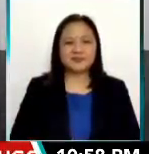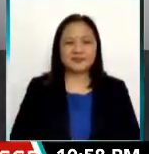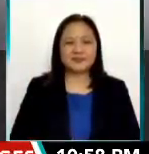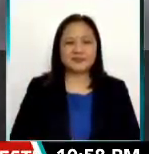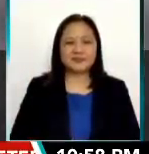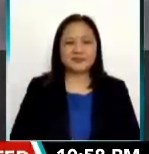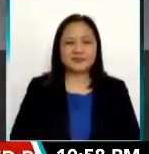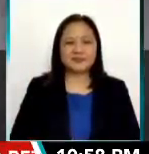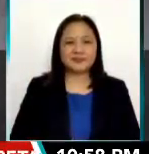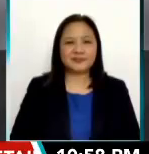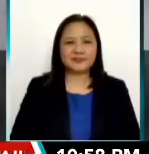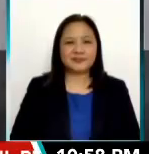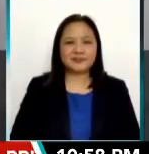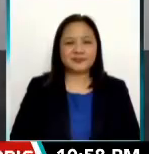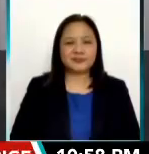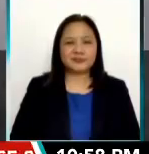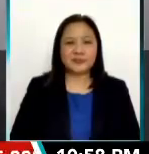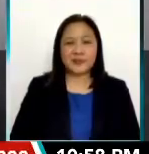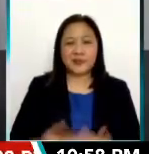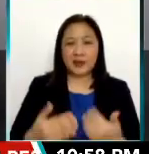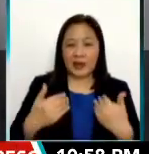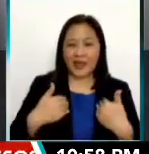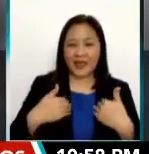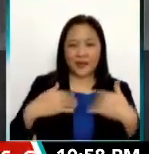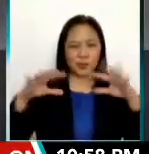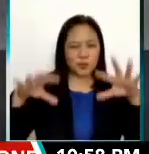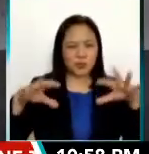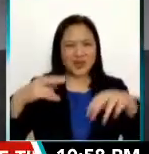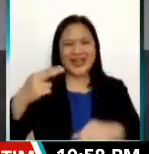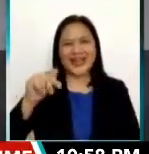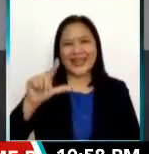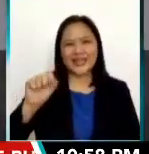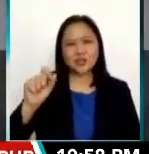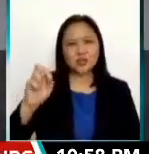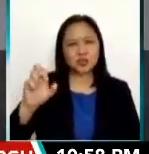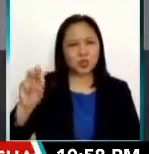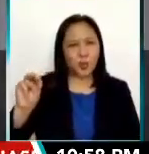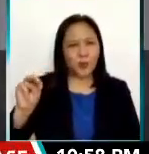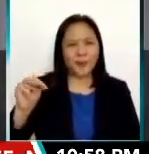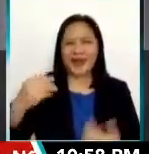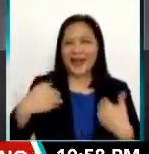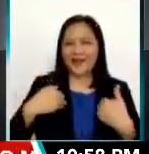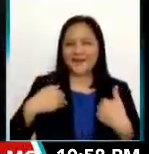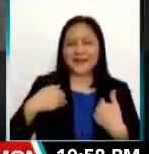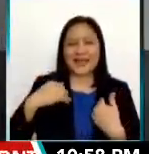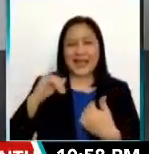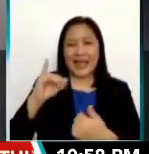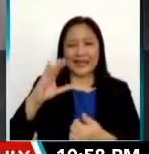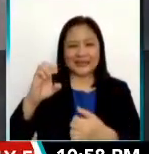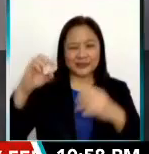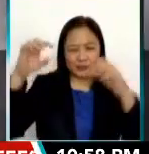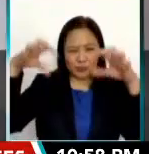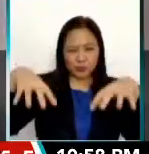Sa Adelaide naman, nagkaroon ng hailstorm o pag-ulan ng mga namuong yelo. Isang auction o